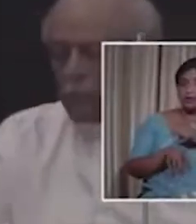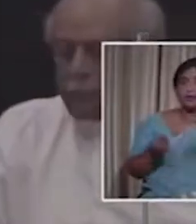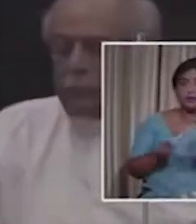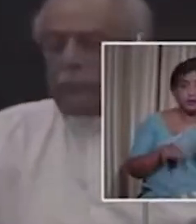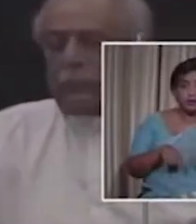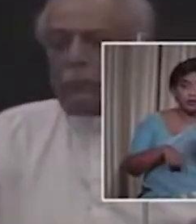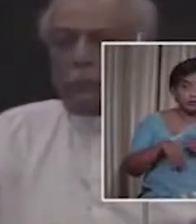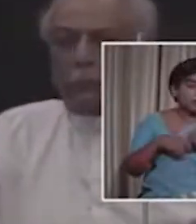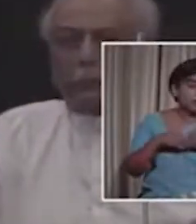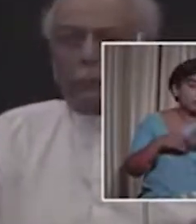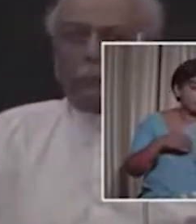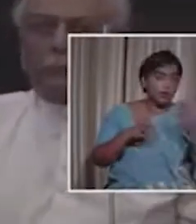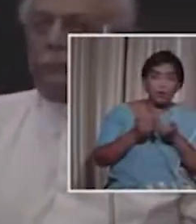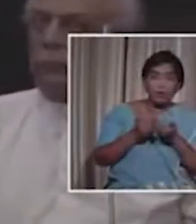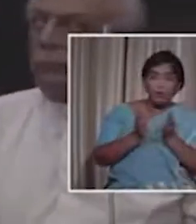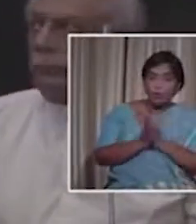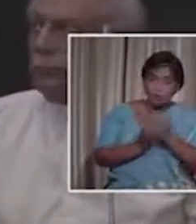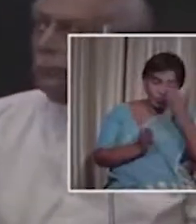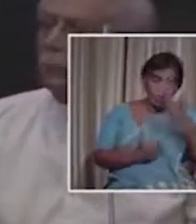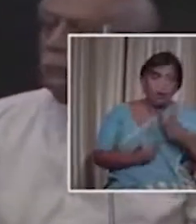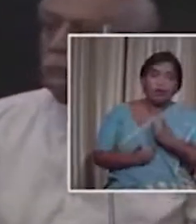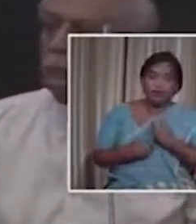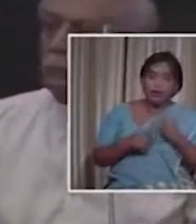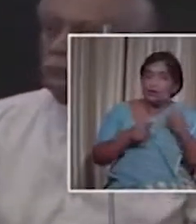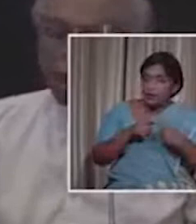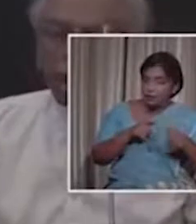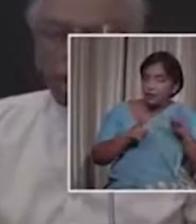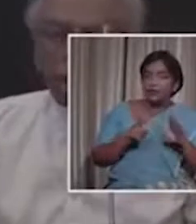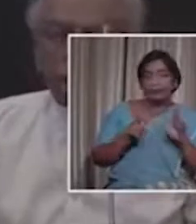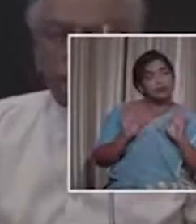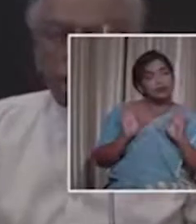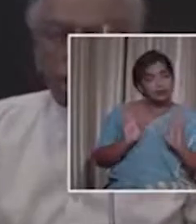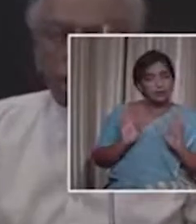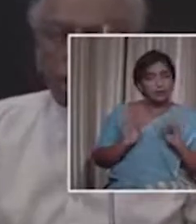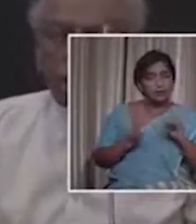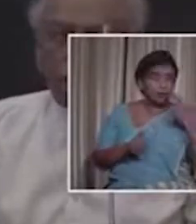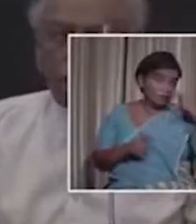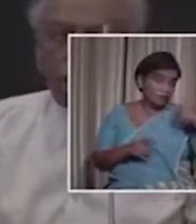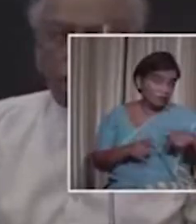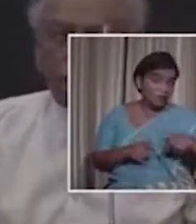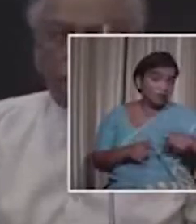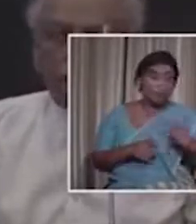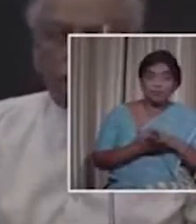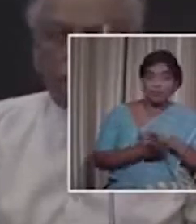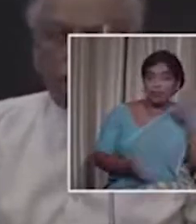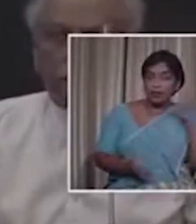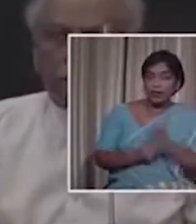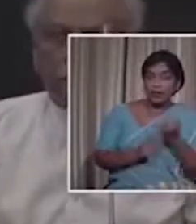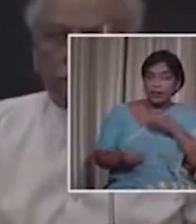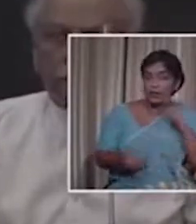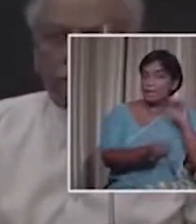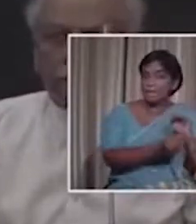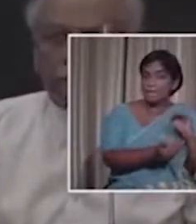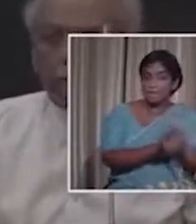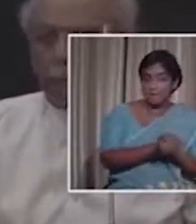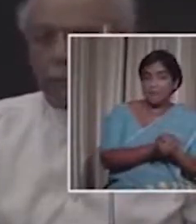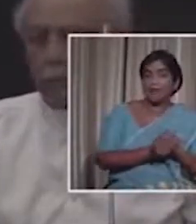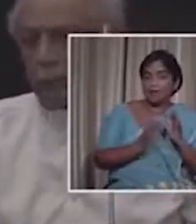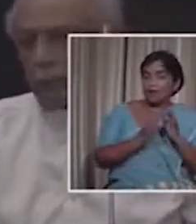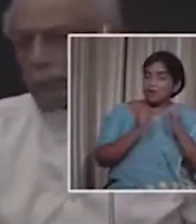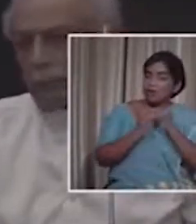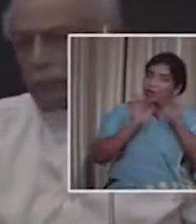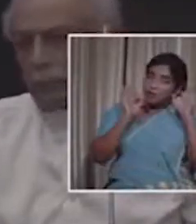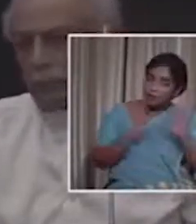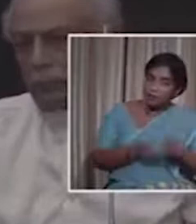சீமாவை தமங்கன பமனக் எமக்கு தேவையான சில உணவுகளை உள்நாட்டிலேயே உற்பத்தி செய்கிறோம். மீதம் உள்ளவை இறக்குமதி செய்யப்படுகின்றன.